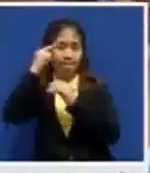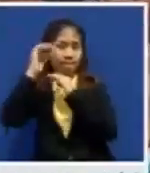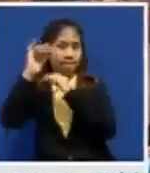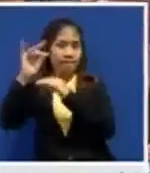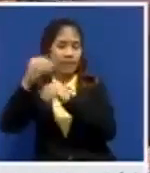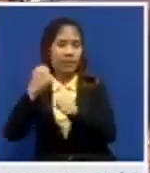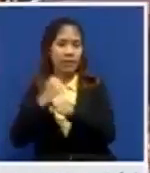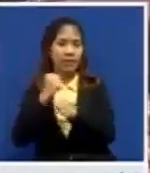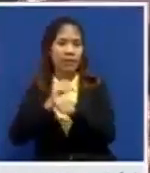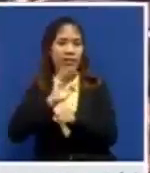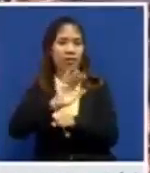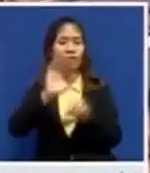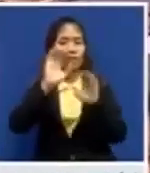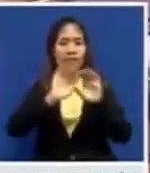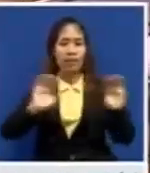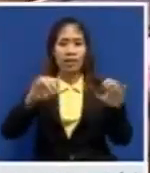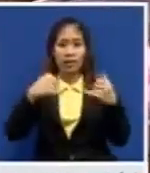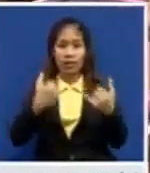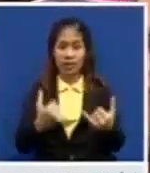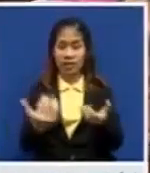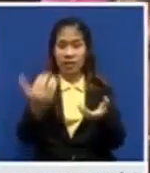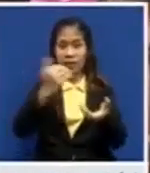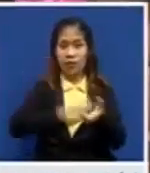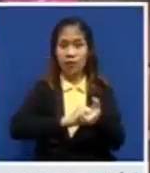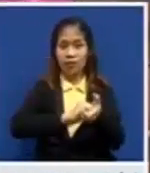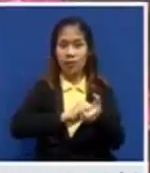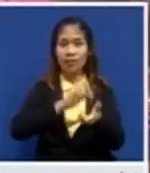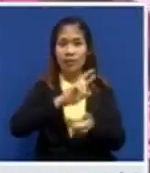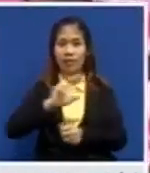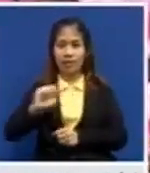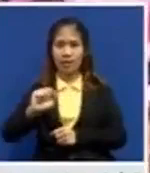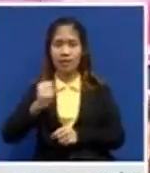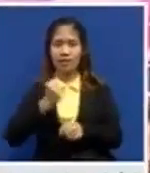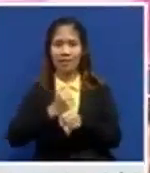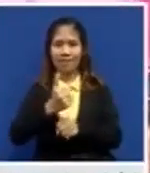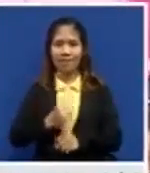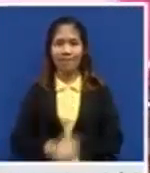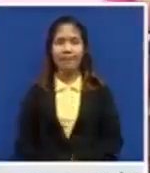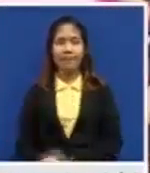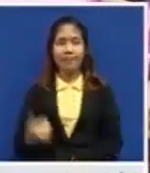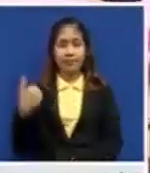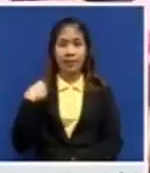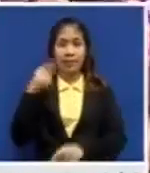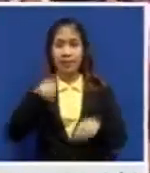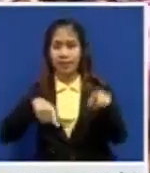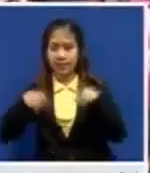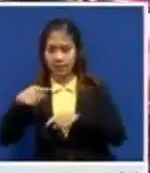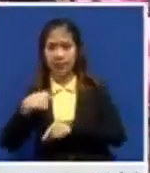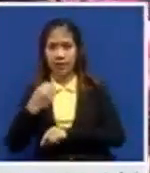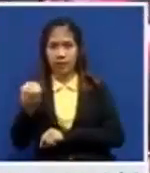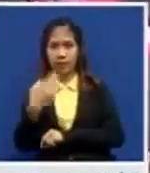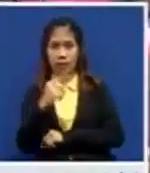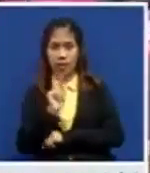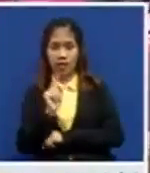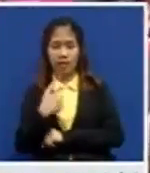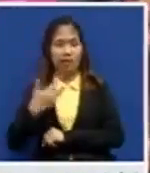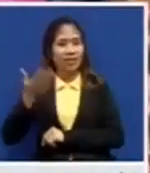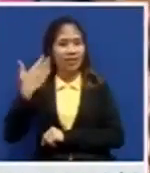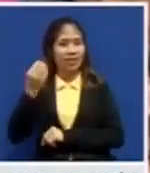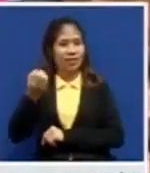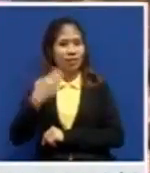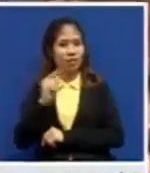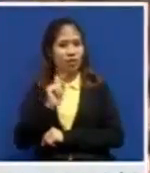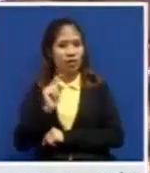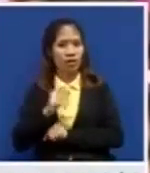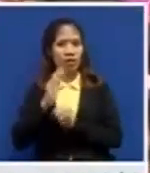ทำงานของรัฐบาลกับสภาจะร่วมกันได้หลายท่านเลยผมจะบอกให้ว่าเมื่อกี้ท่านบอกว่า